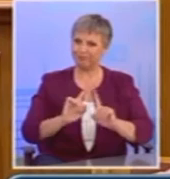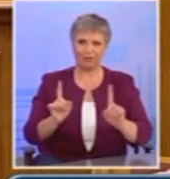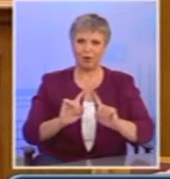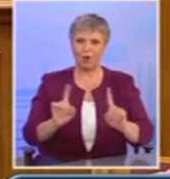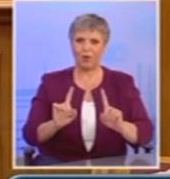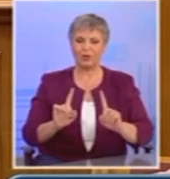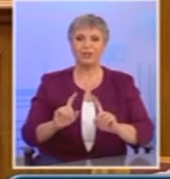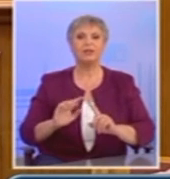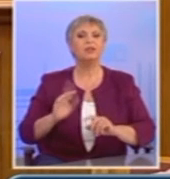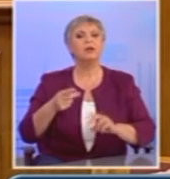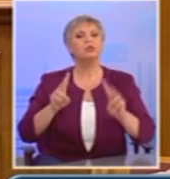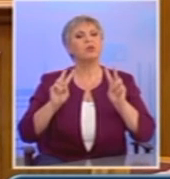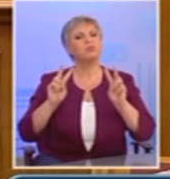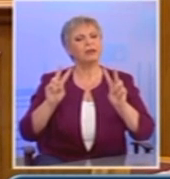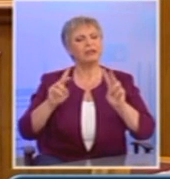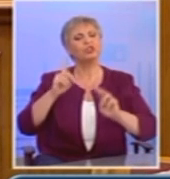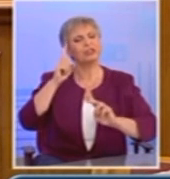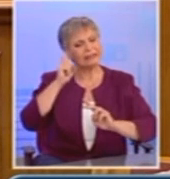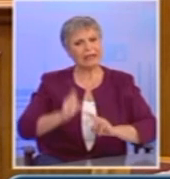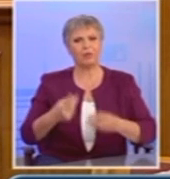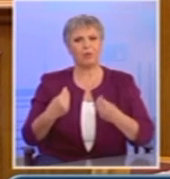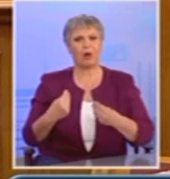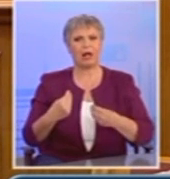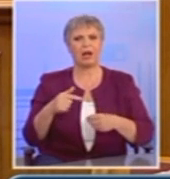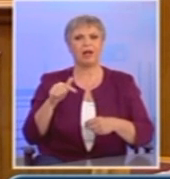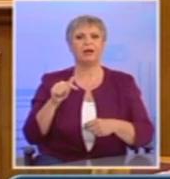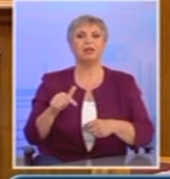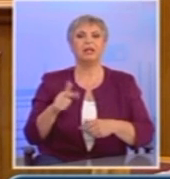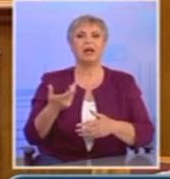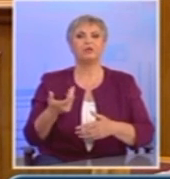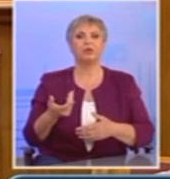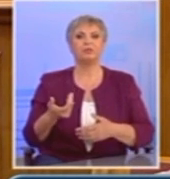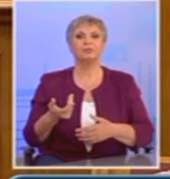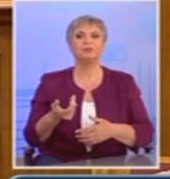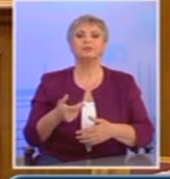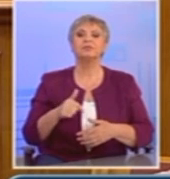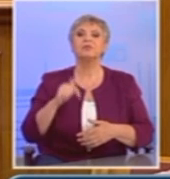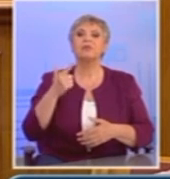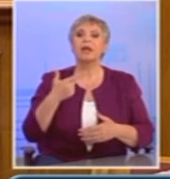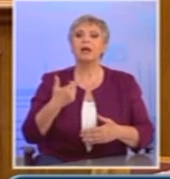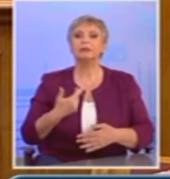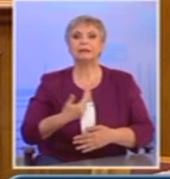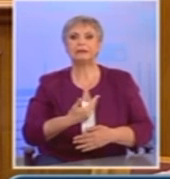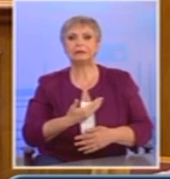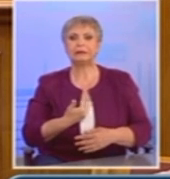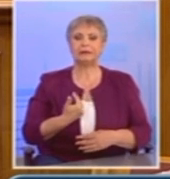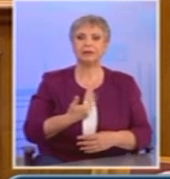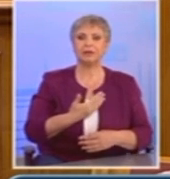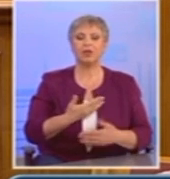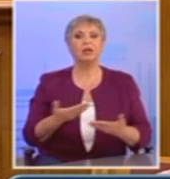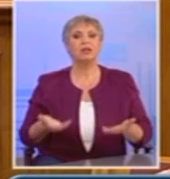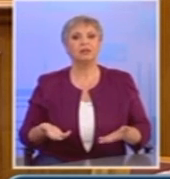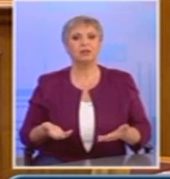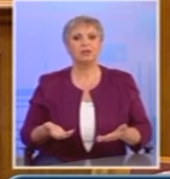Εμείς το ΠΑΣΟΚ αυτό το γνωρίζουμε πάρα πολύ καλά. Με αυτά τα αμήλικτα διλήμματα